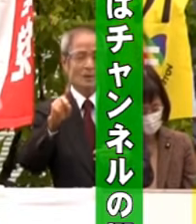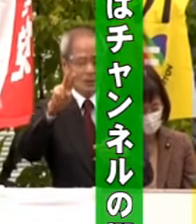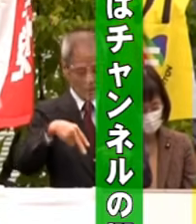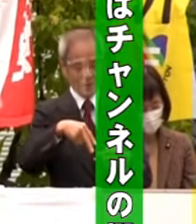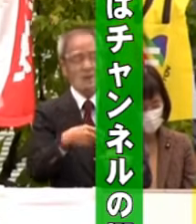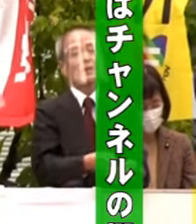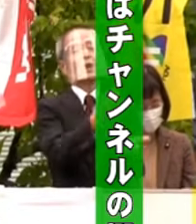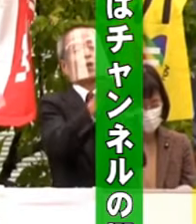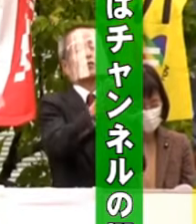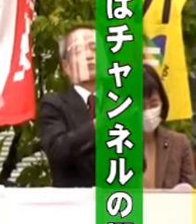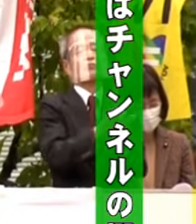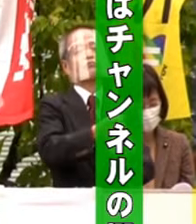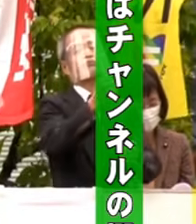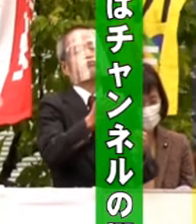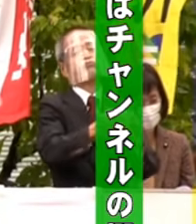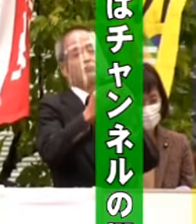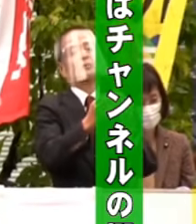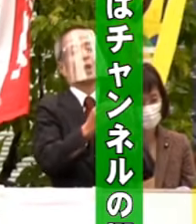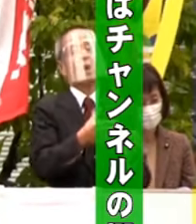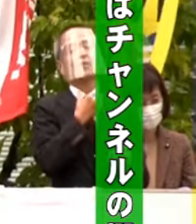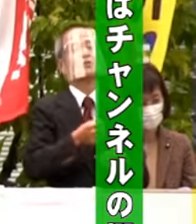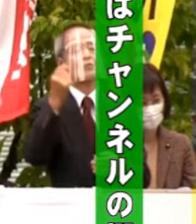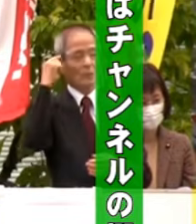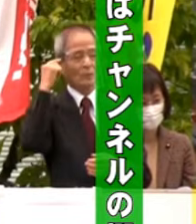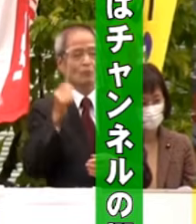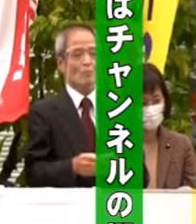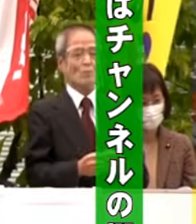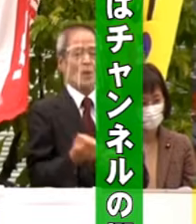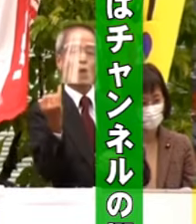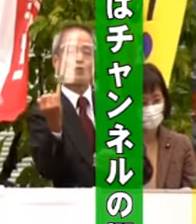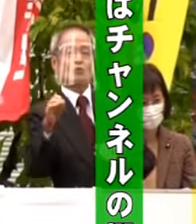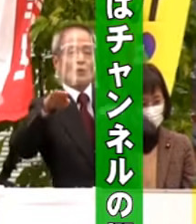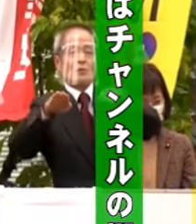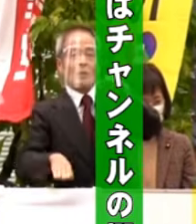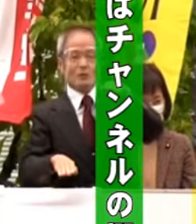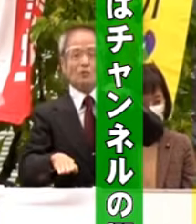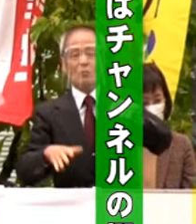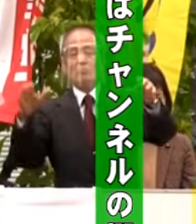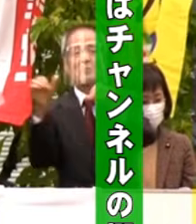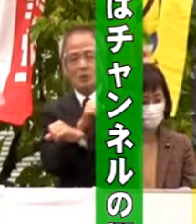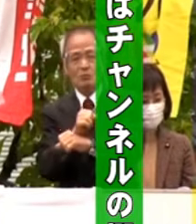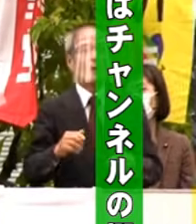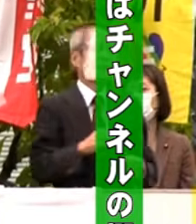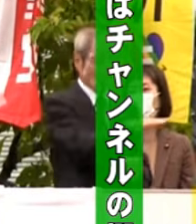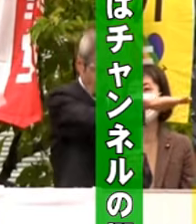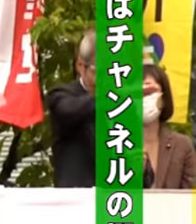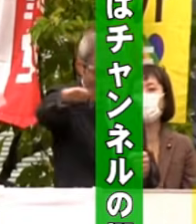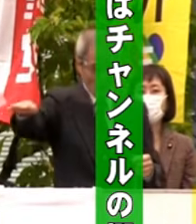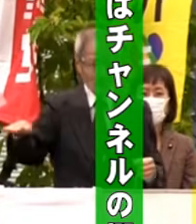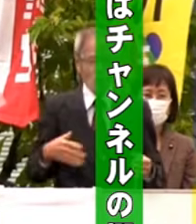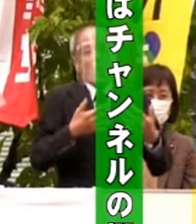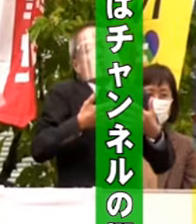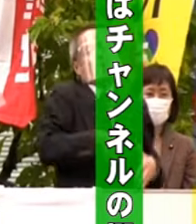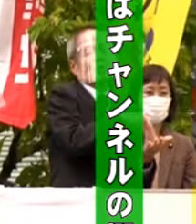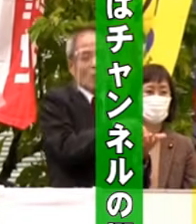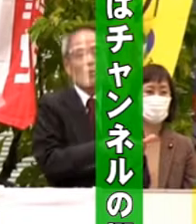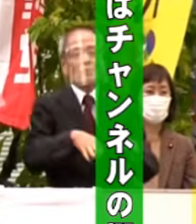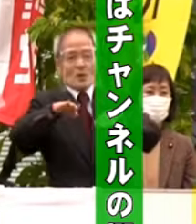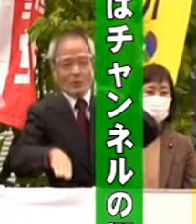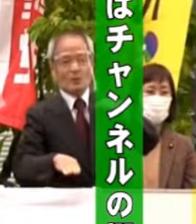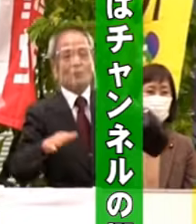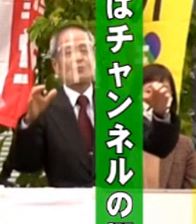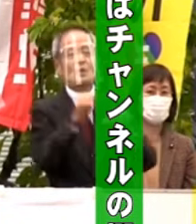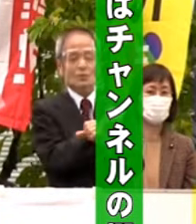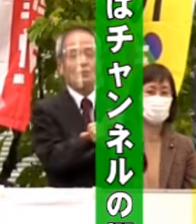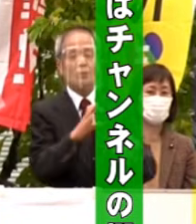この女性の差別をなくすことが全ての少数者マイノリティの差別をなくすことにつながります。女性は少数者じゃありません。社会